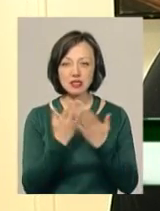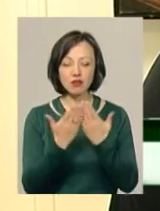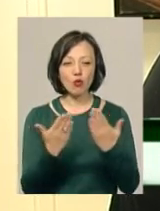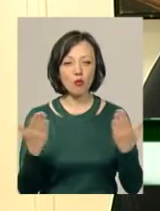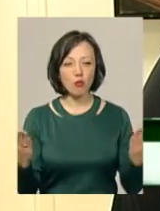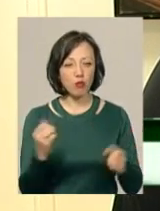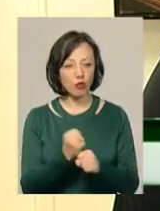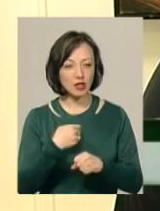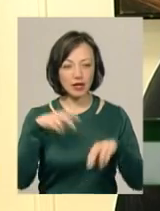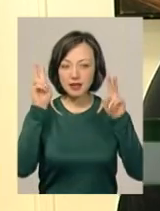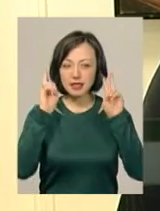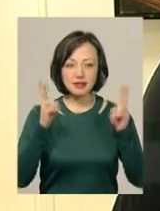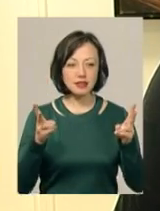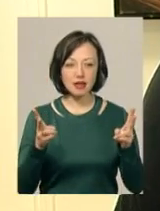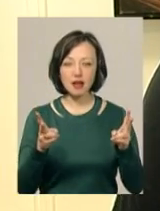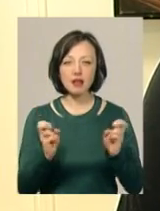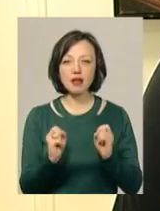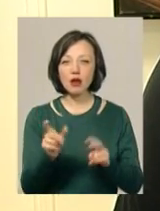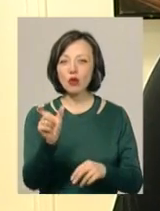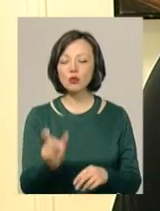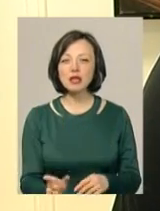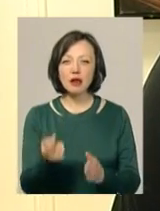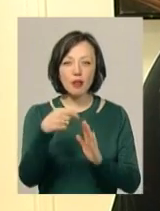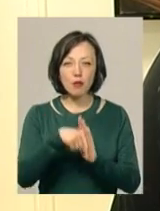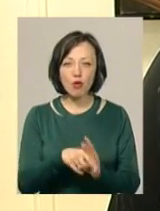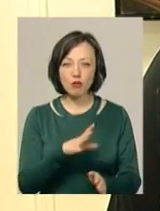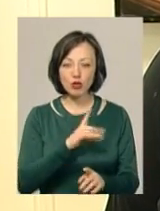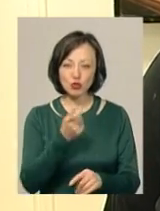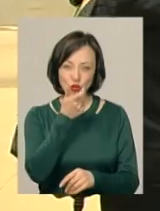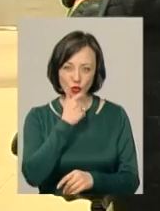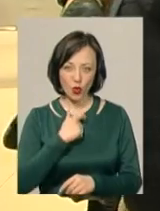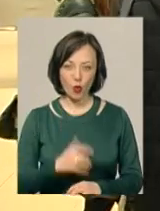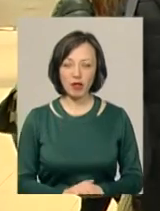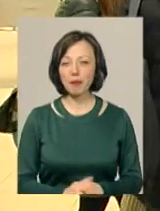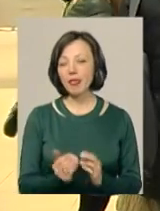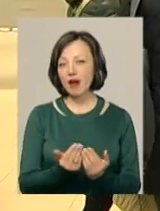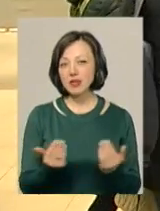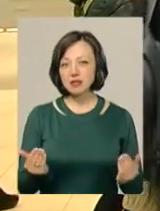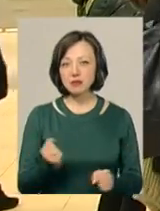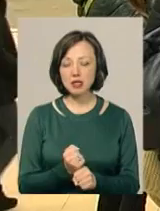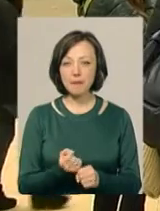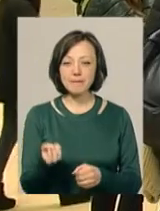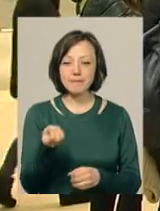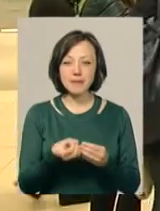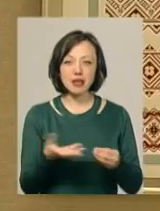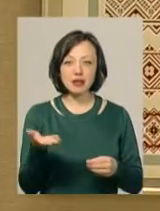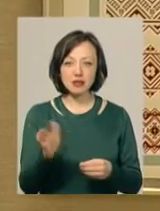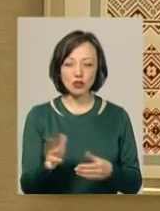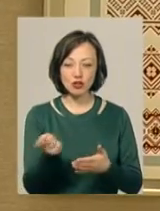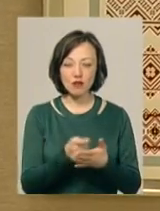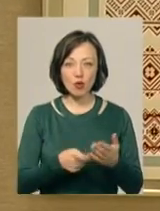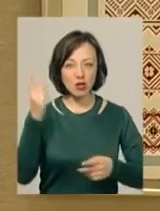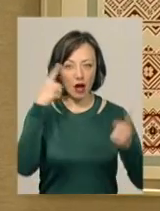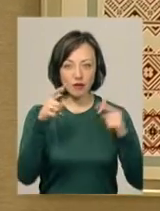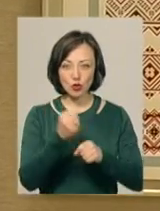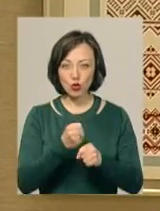Я не знала, наскільки людина глибока. Вона була дуже скромна. На виставці представлено 15 творів живопису, а також